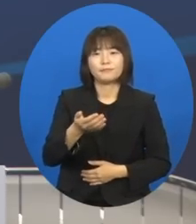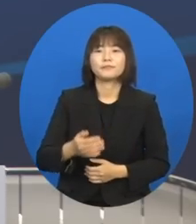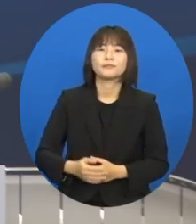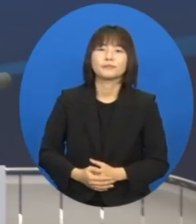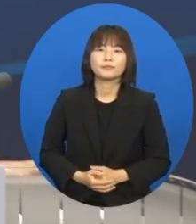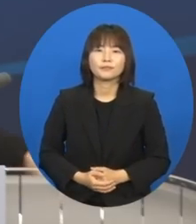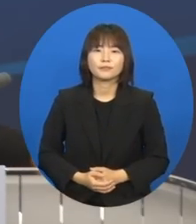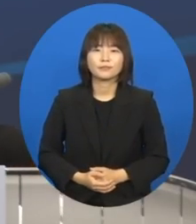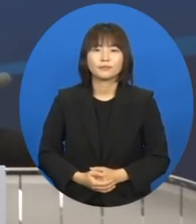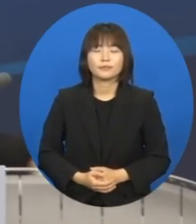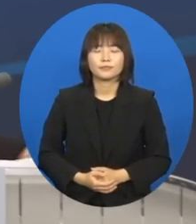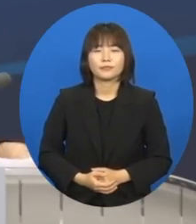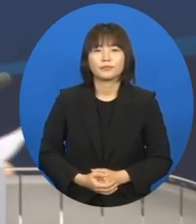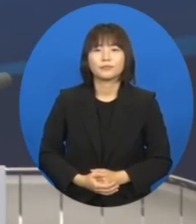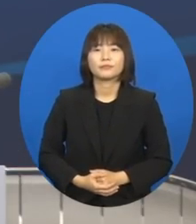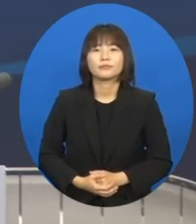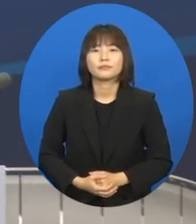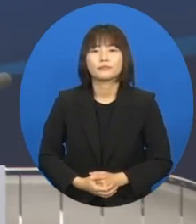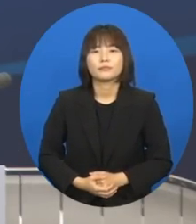제가